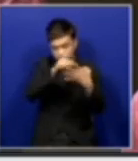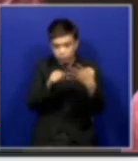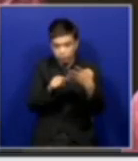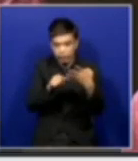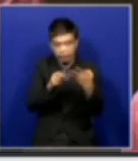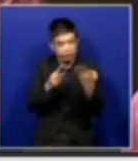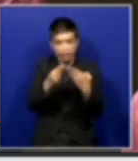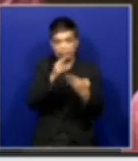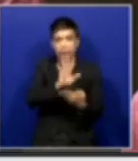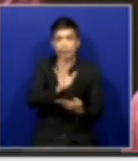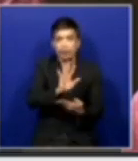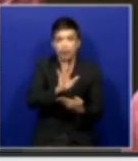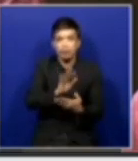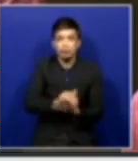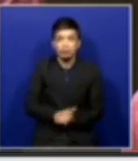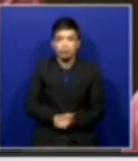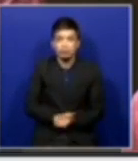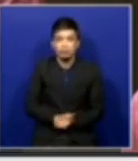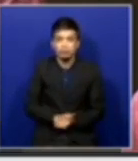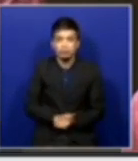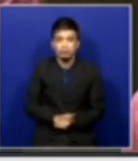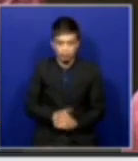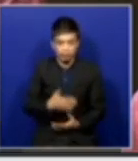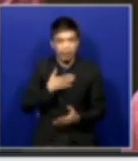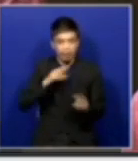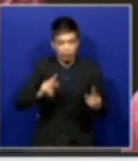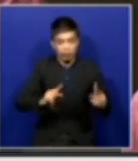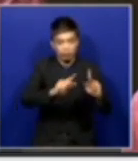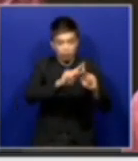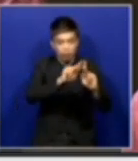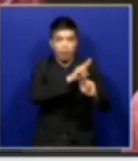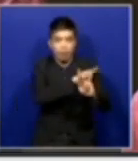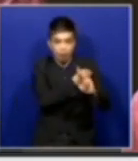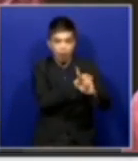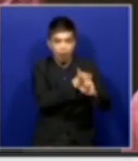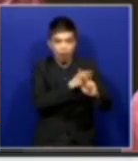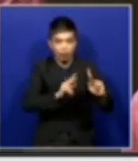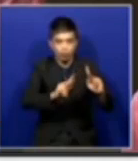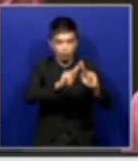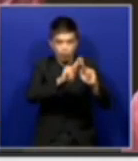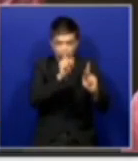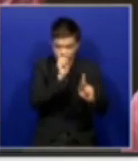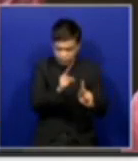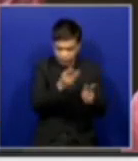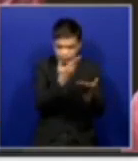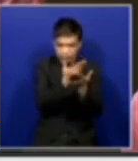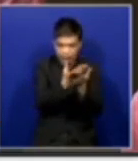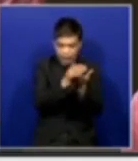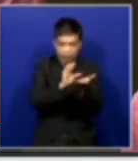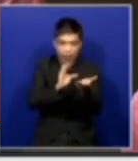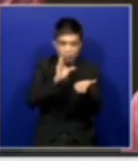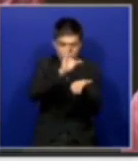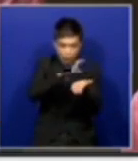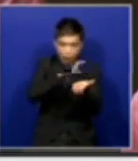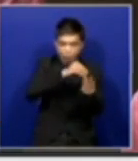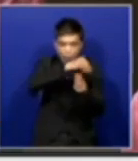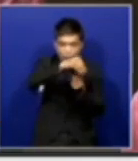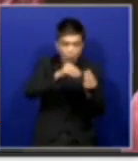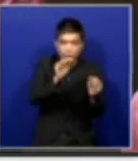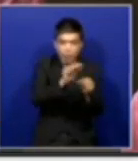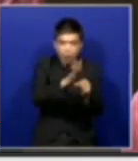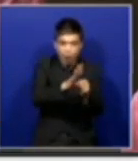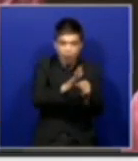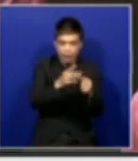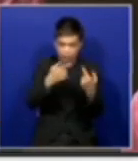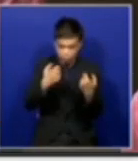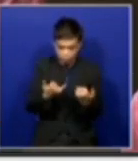บของทางด้านกระทรวงสาธารณสุขเนี่ยนะครับจริงๆก็ไม่เพียงพออยู่แล้วนะครับแล้วช่วงมีโควิดเนี่ยยิ่งต้อง